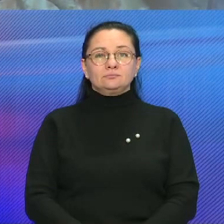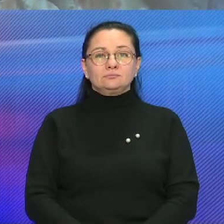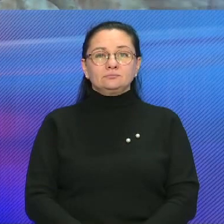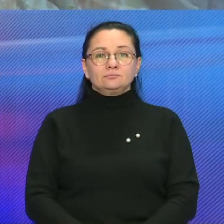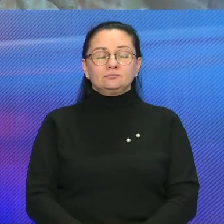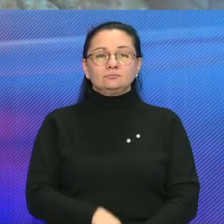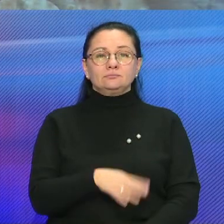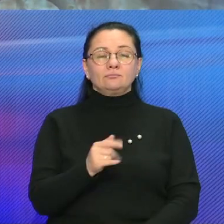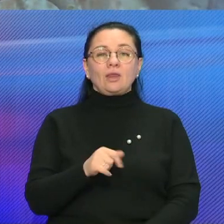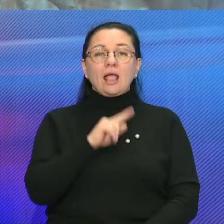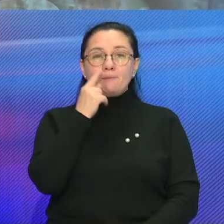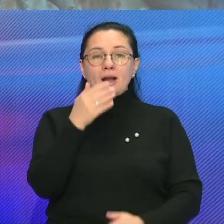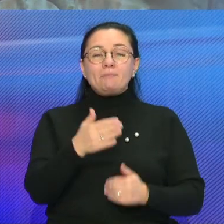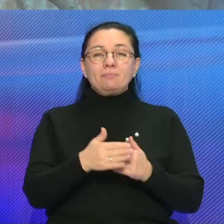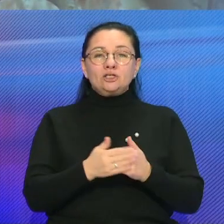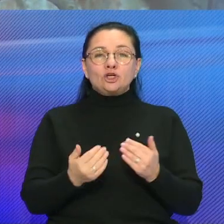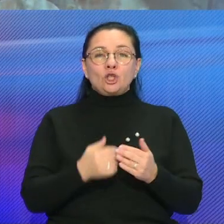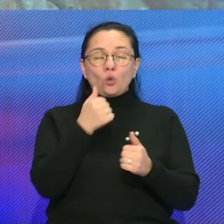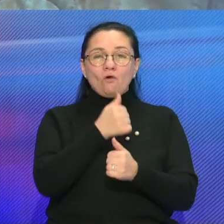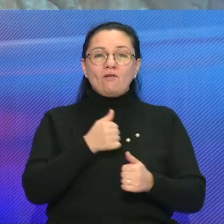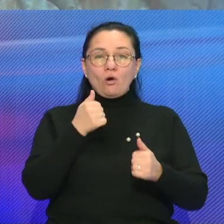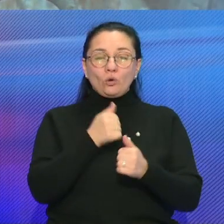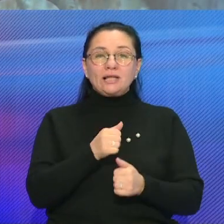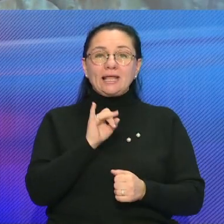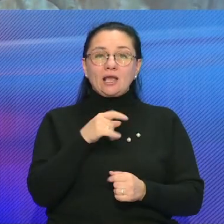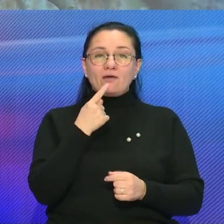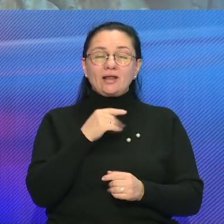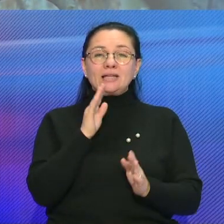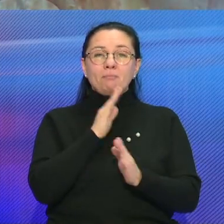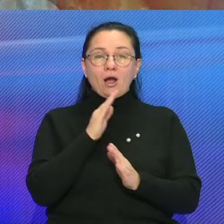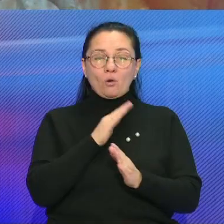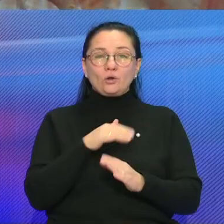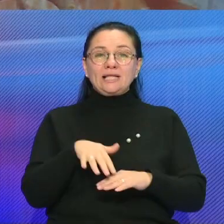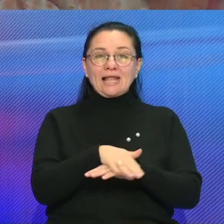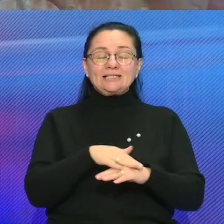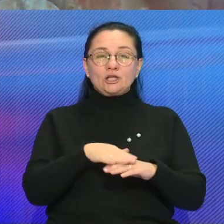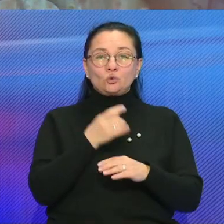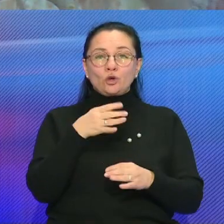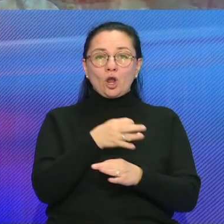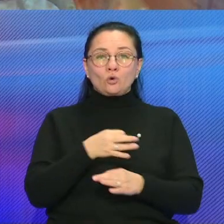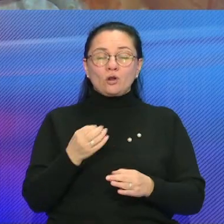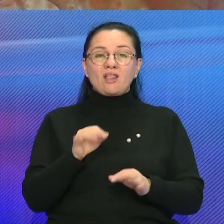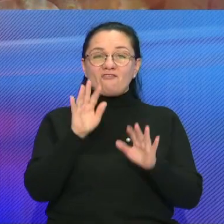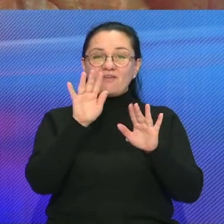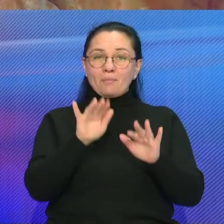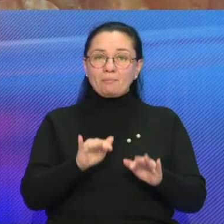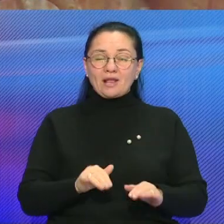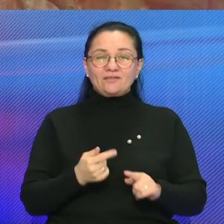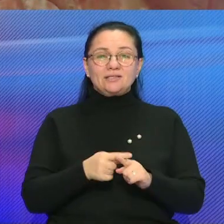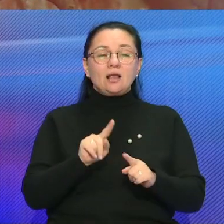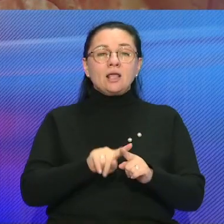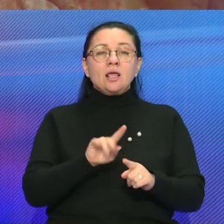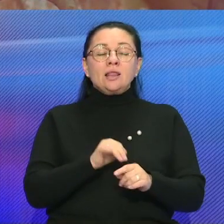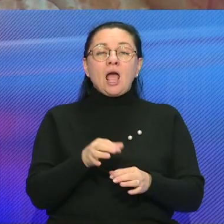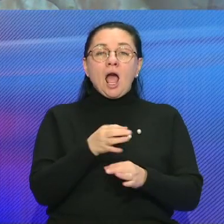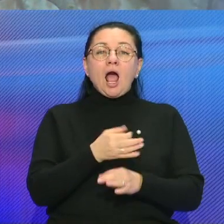Про наближение Нового года нагадывает и надворье. У Сираду на большей части Грозенской области выпал первый снег. А вот Жахарова